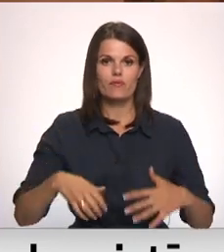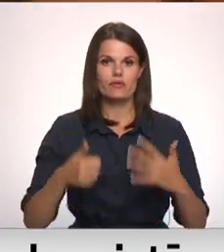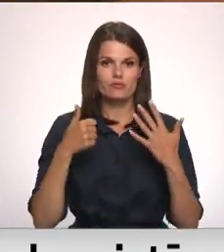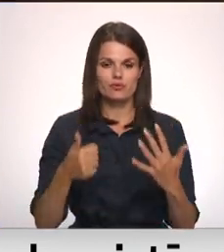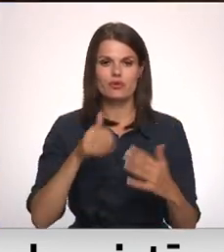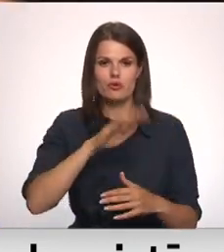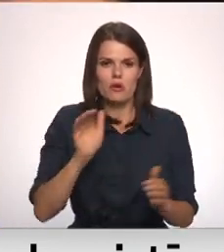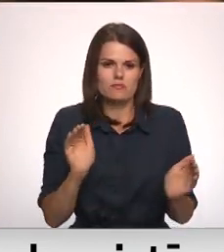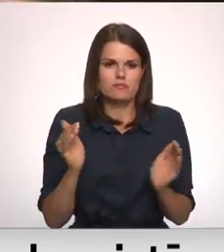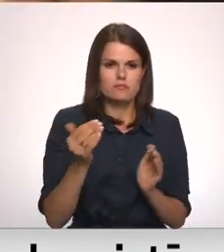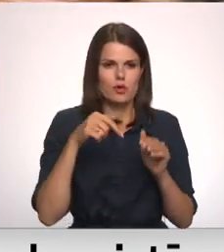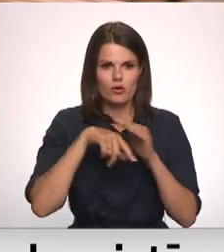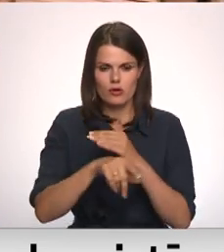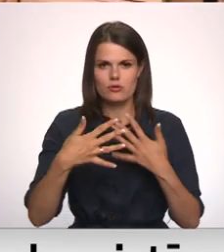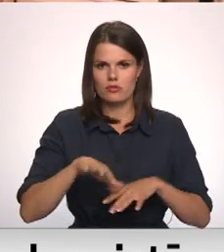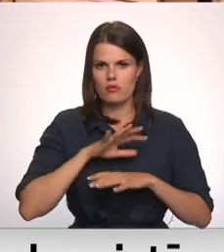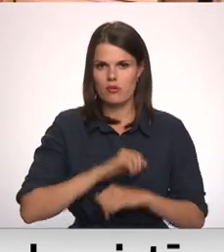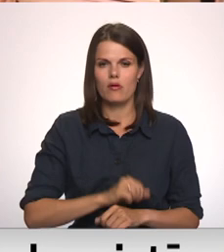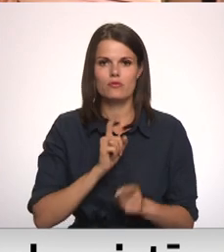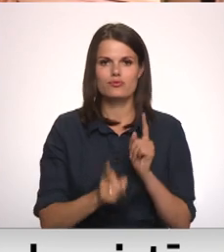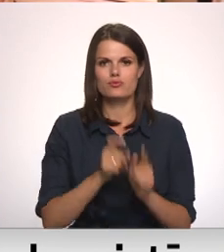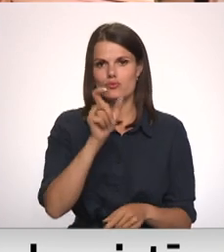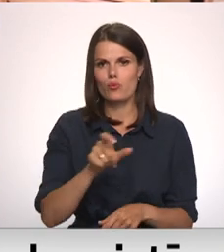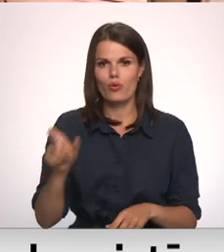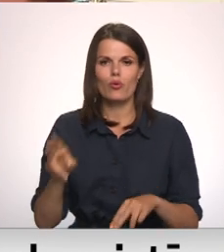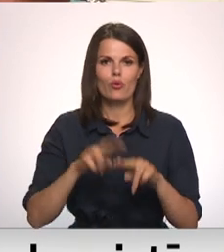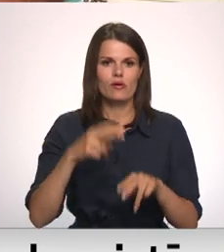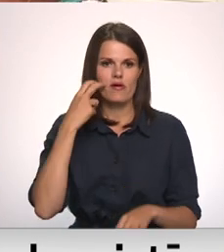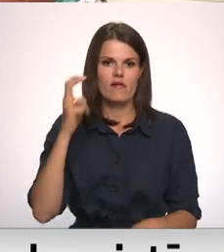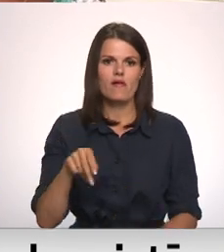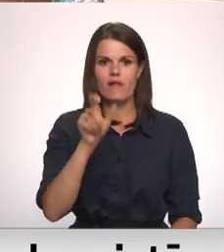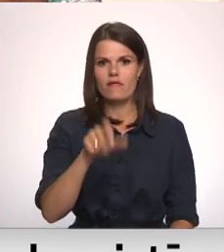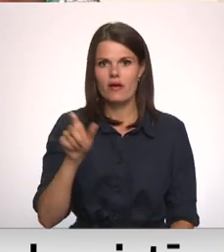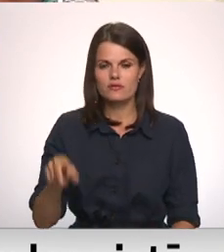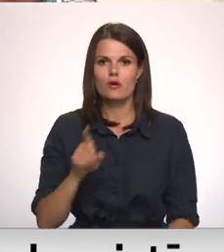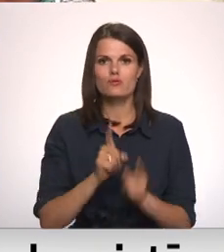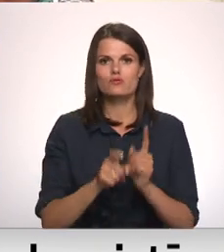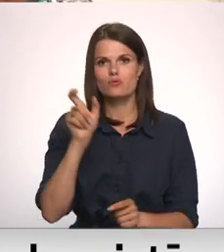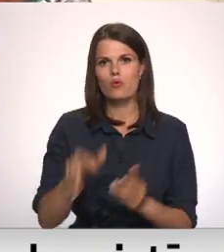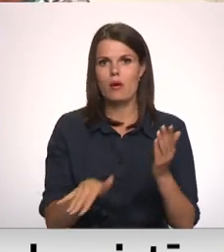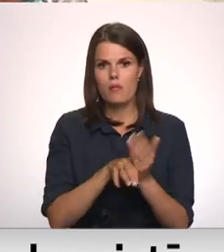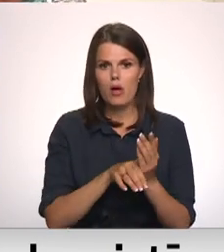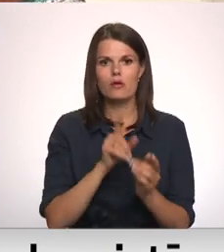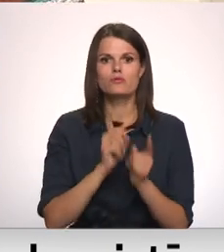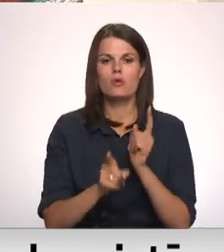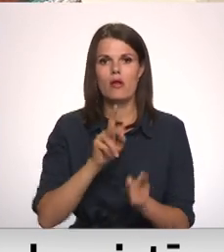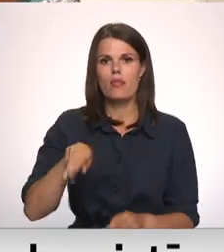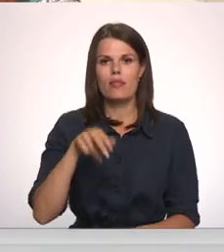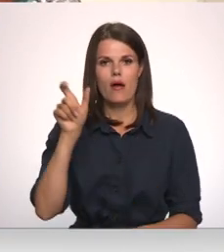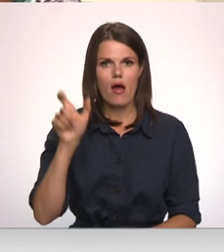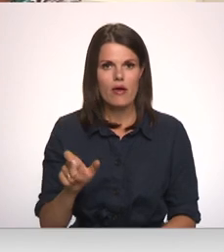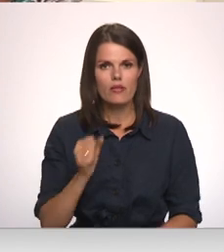Esošā šaurība moduļbūve apnikusi gan skolotājiem, gan vecākiem. Skolotāja palīgs, skolotāja Daina, viņi